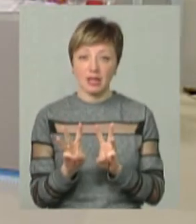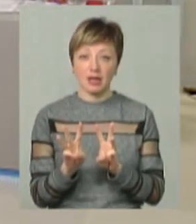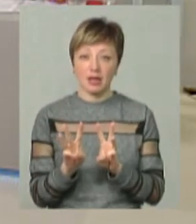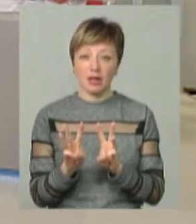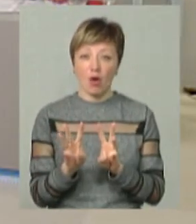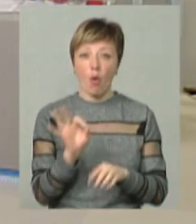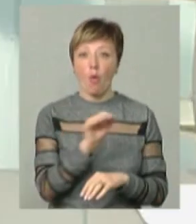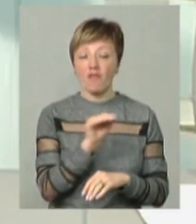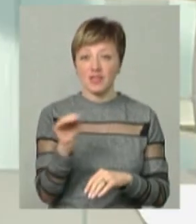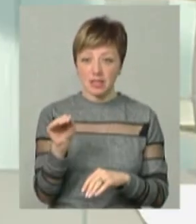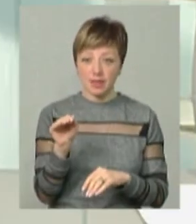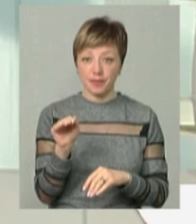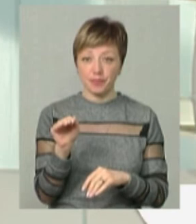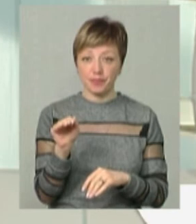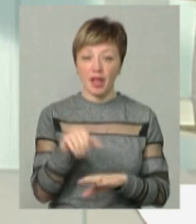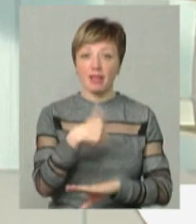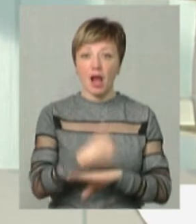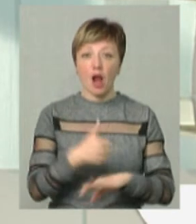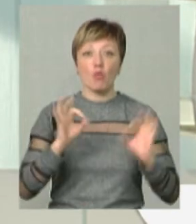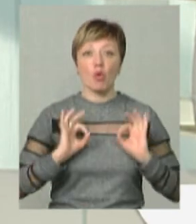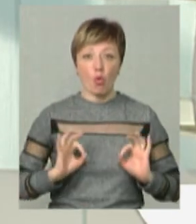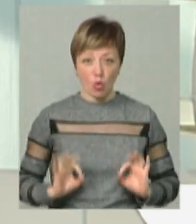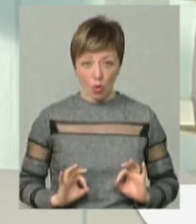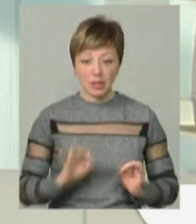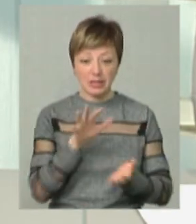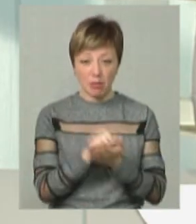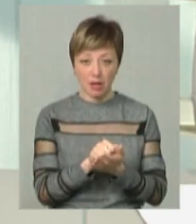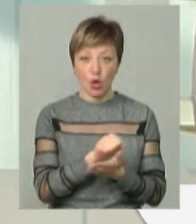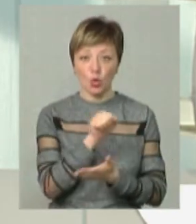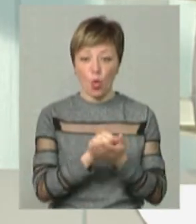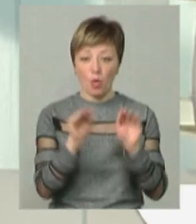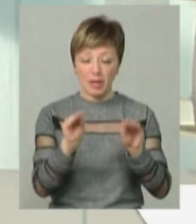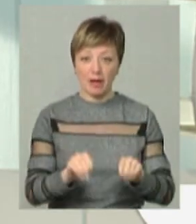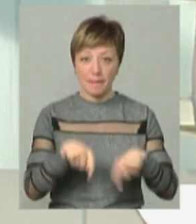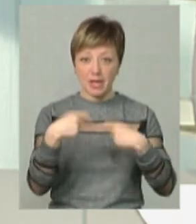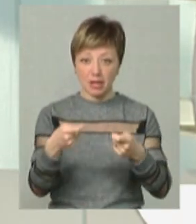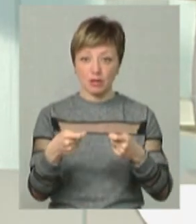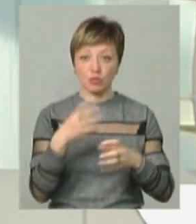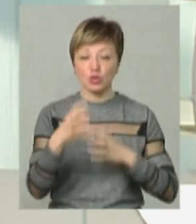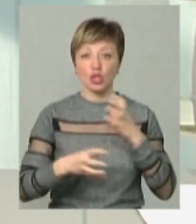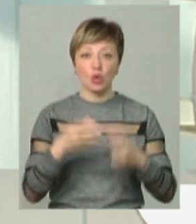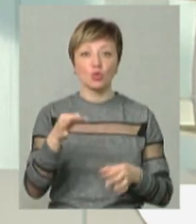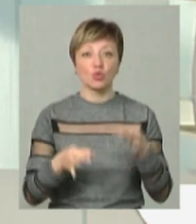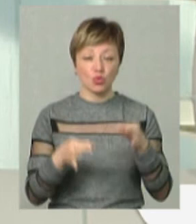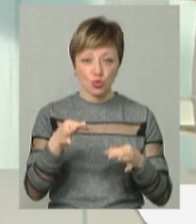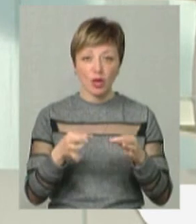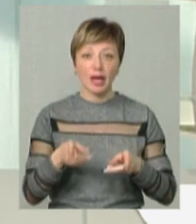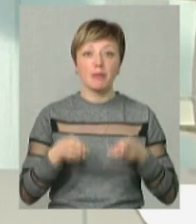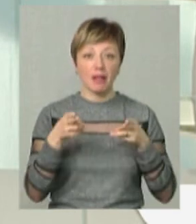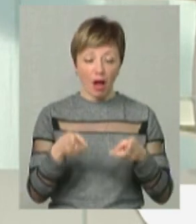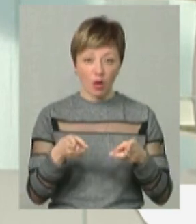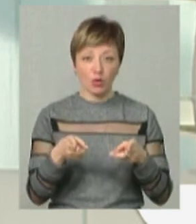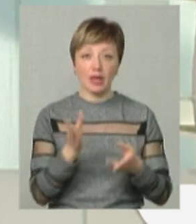сайті Офісу Генерального прокурора, який зараз займається документуванням для передачі потім до Міжнародного суду